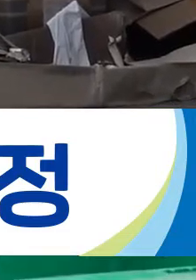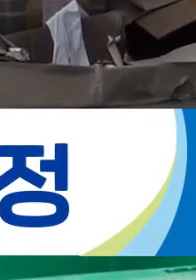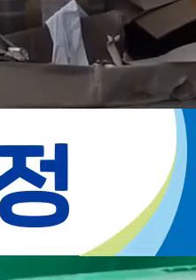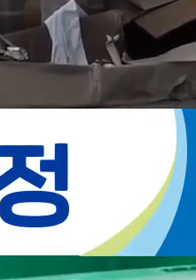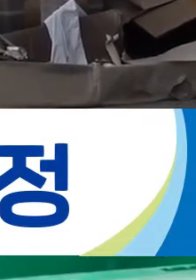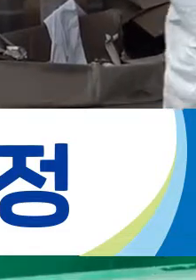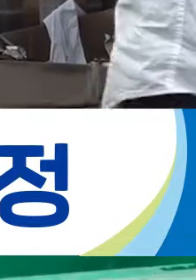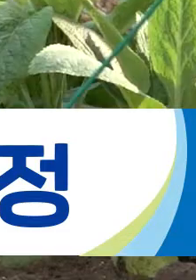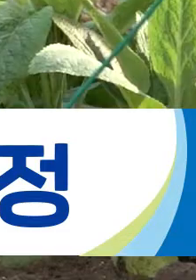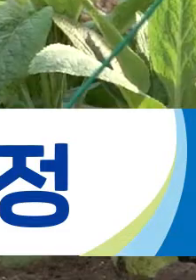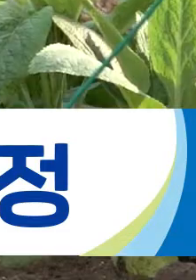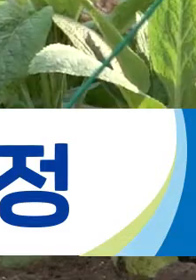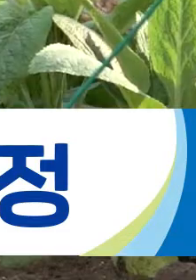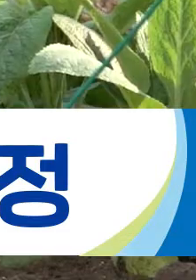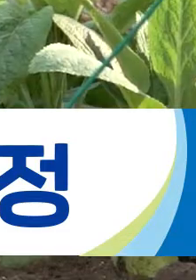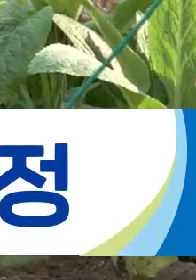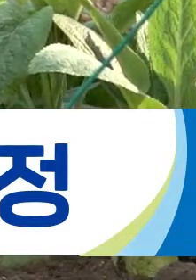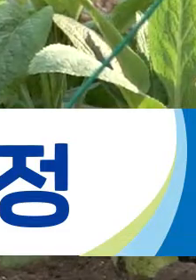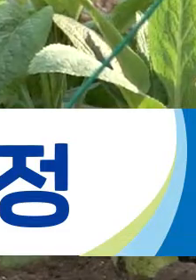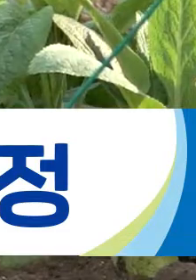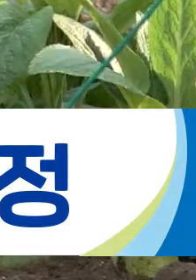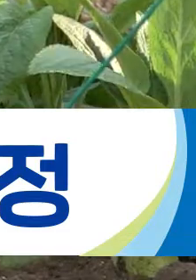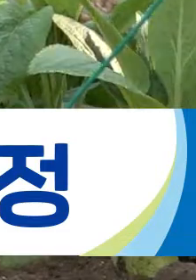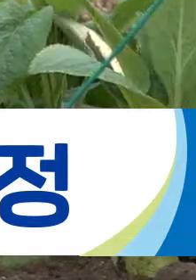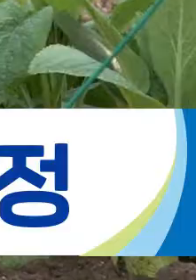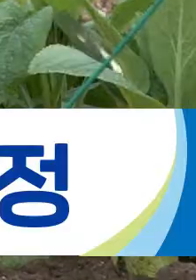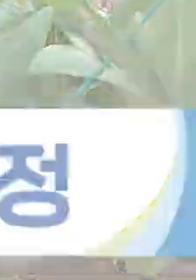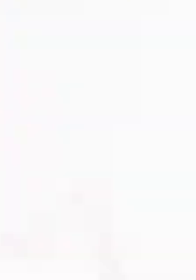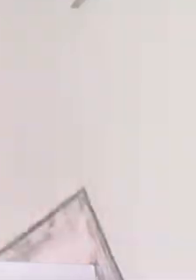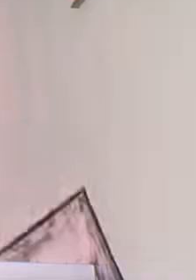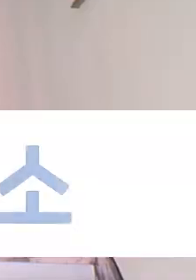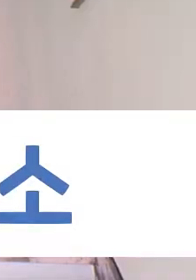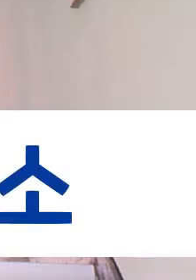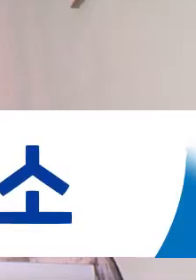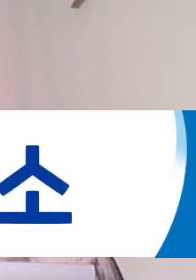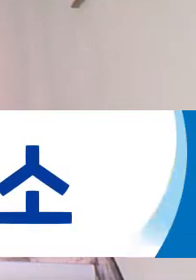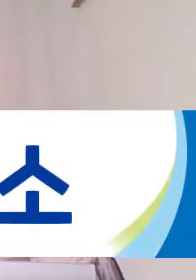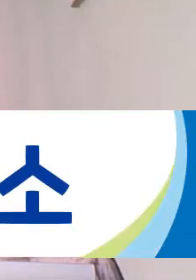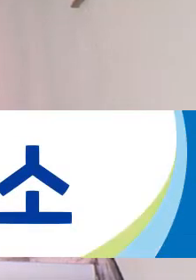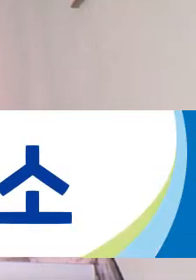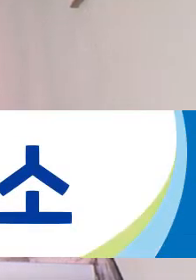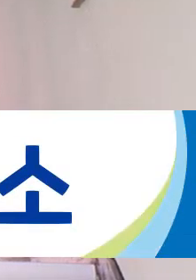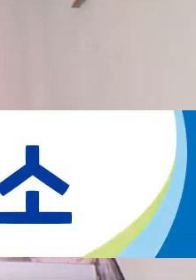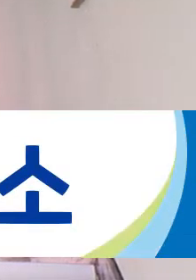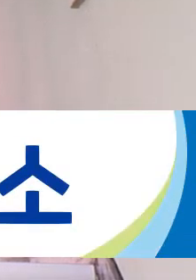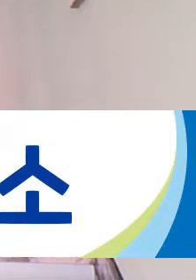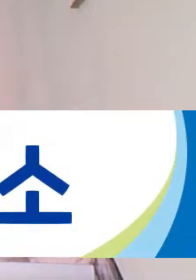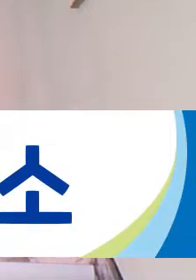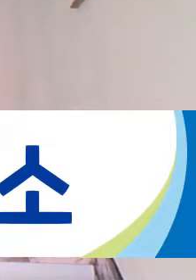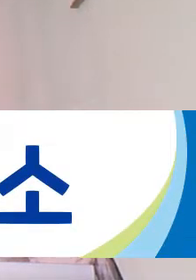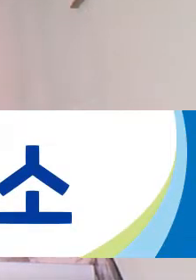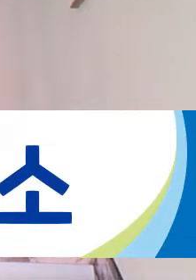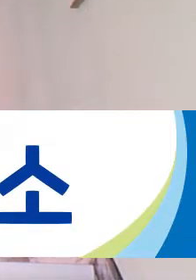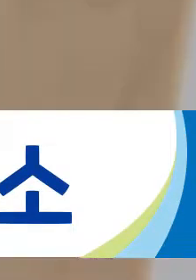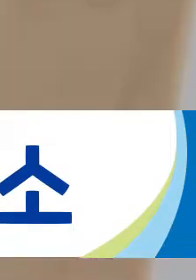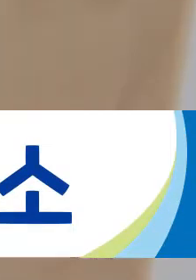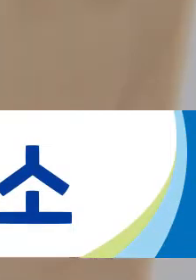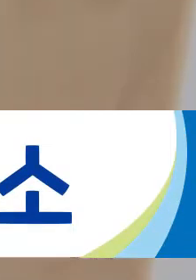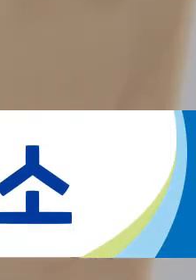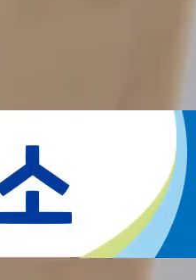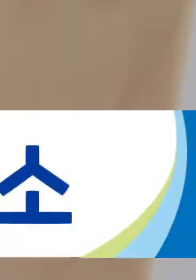시간당 만 766 원 으로 결정했습니다 학교 밖 청소년을 위한 전용공간 활짝 기다가